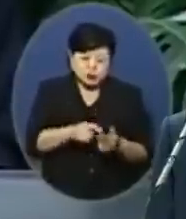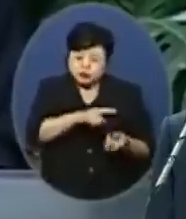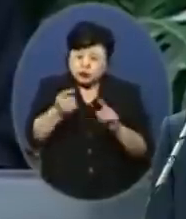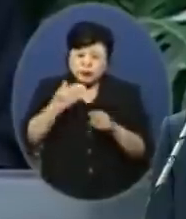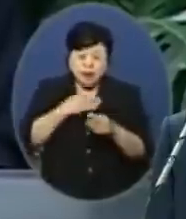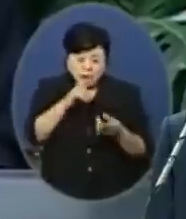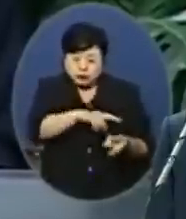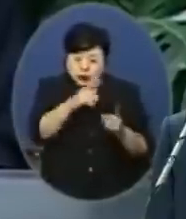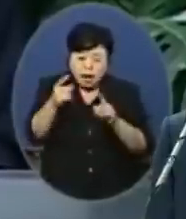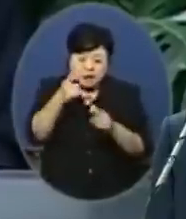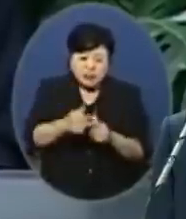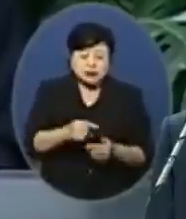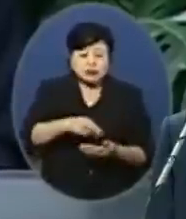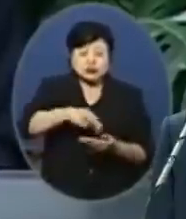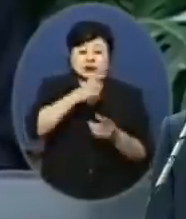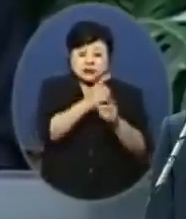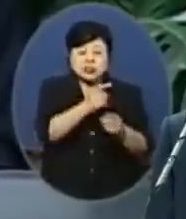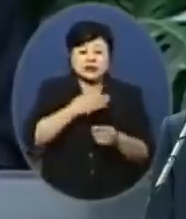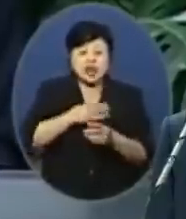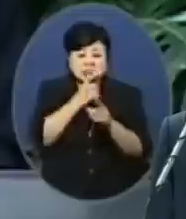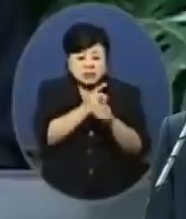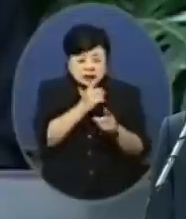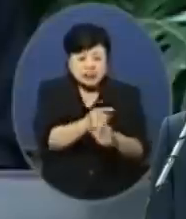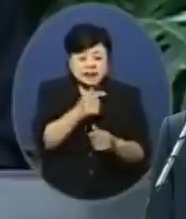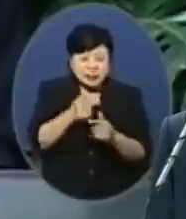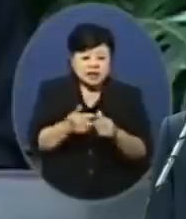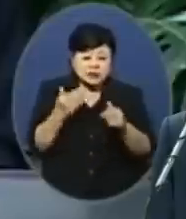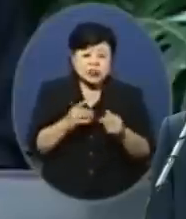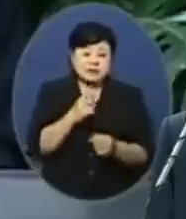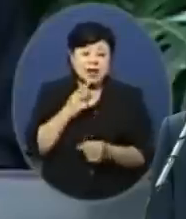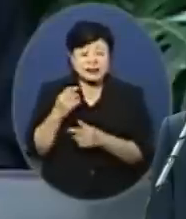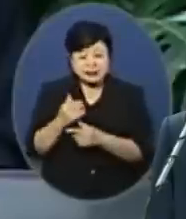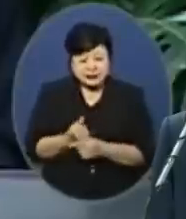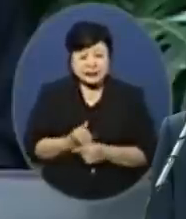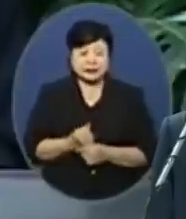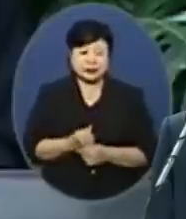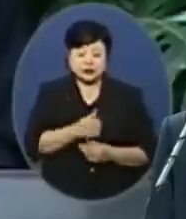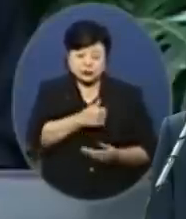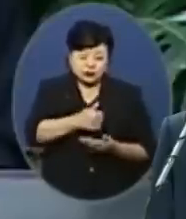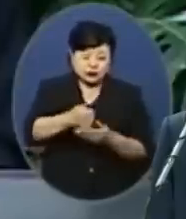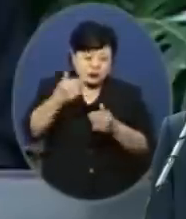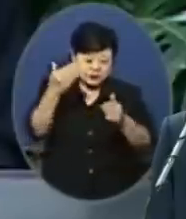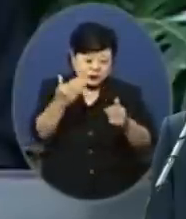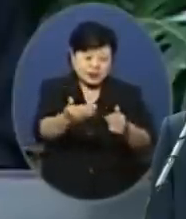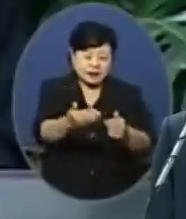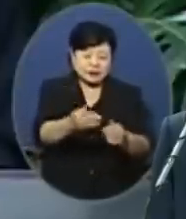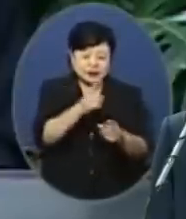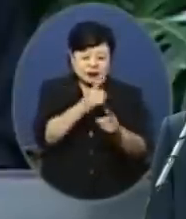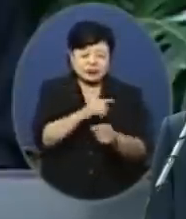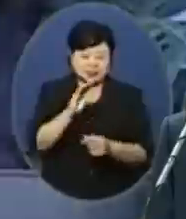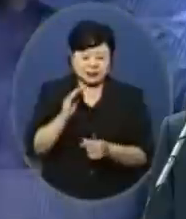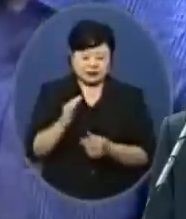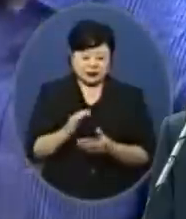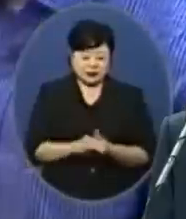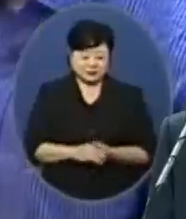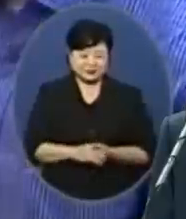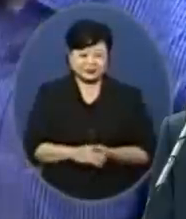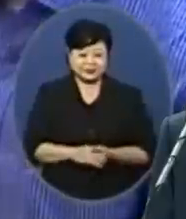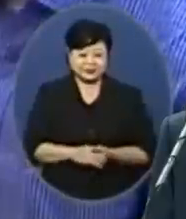내 부활 예수 승리 내 승리니까 예수님만 의지하고 나가면 주님께서 나에게 승리가 되어 돌아오는